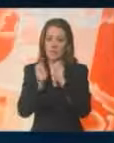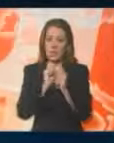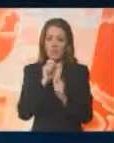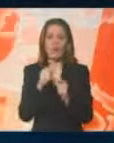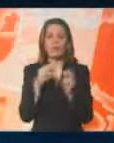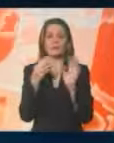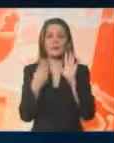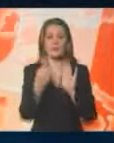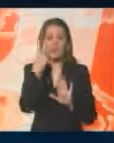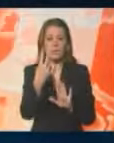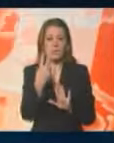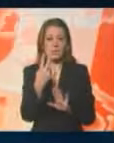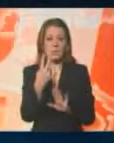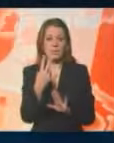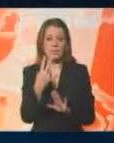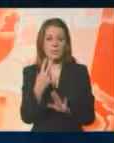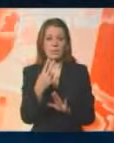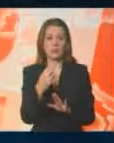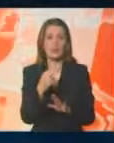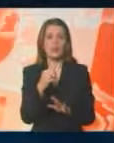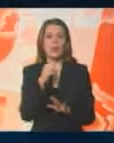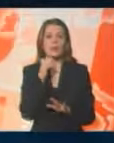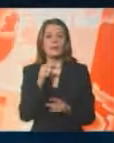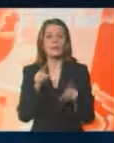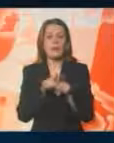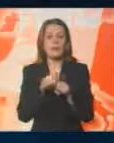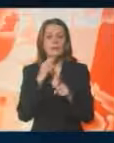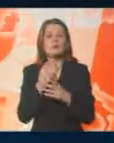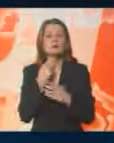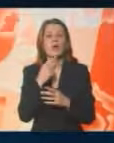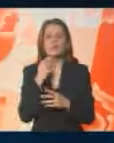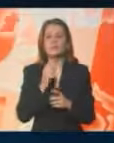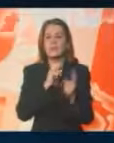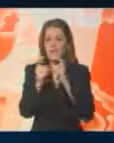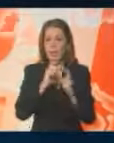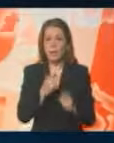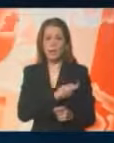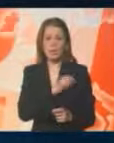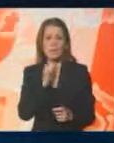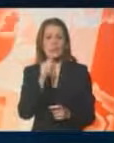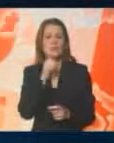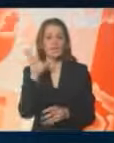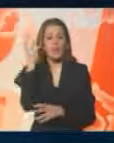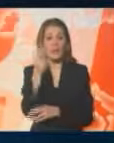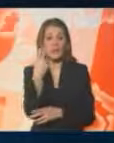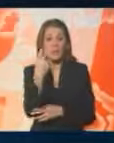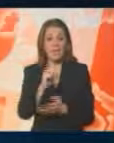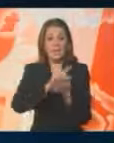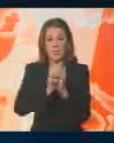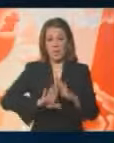92, sud, znači sub 92 i saobraćajna policija i hitne pomoć, jer su neki 20 minuta kasnije tek